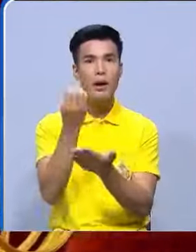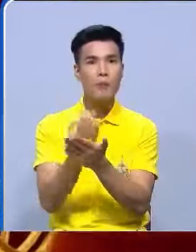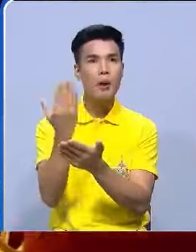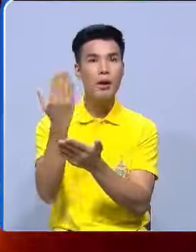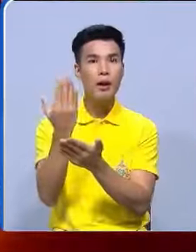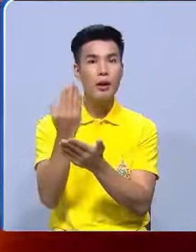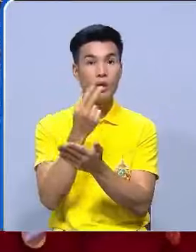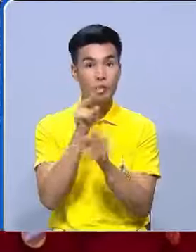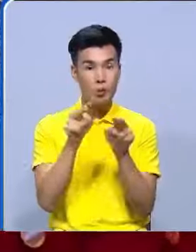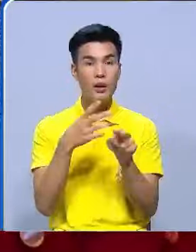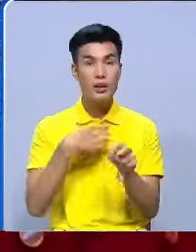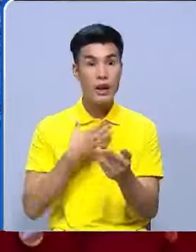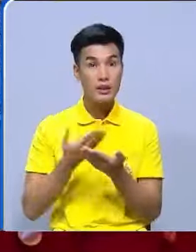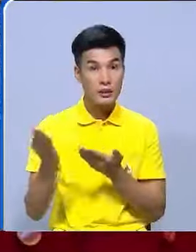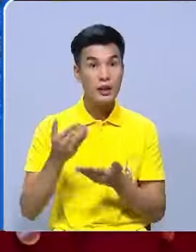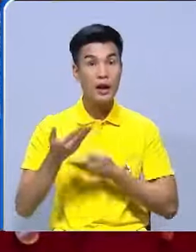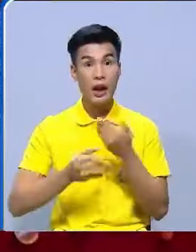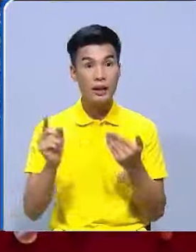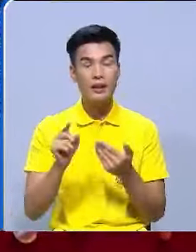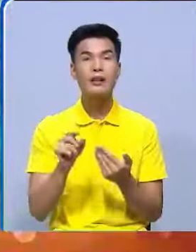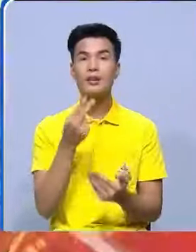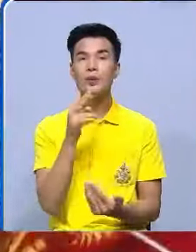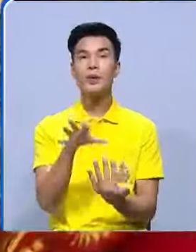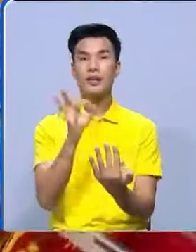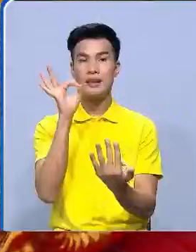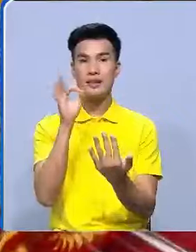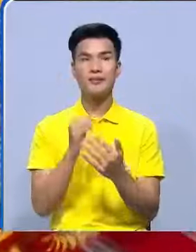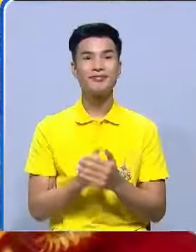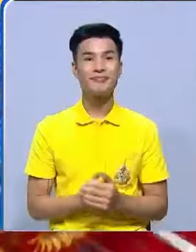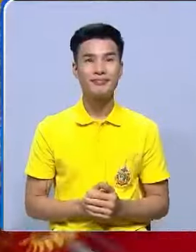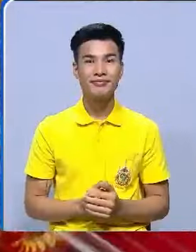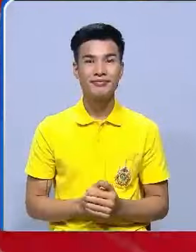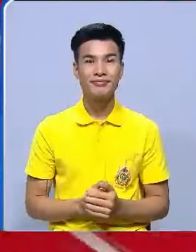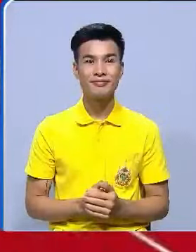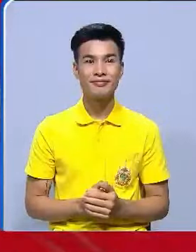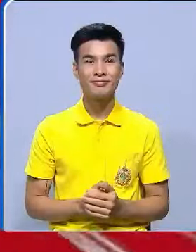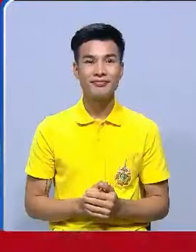คุณผู้ชมอยากจะซื้อหรืออยากจะขายก็เลือกดูเอา